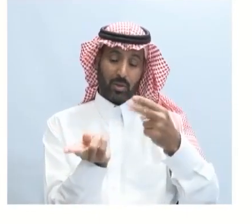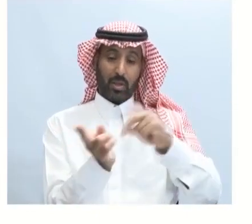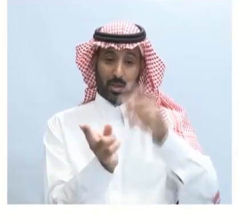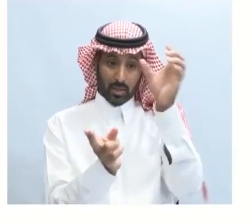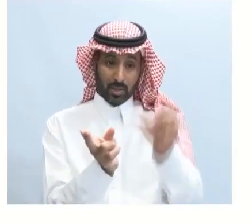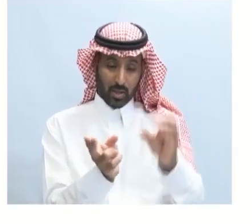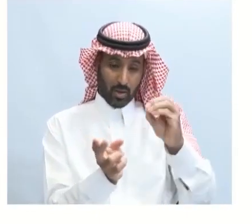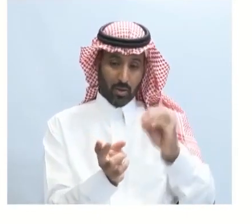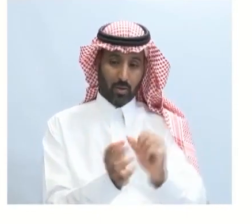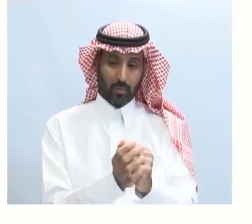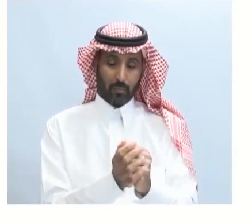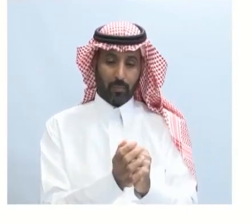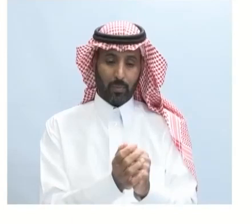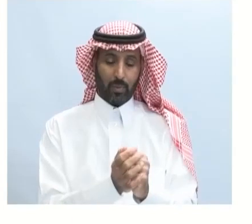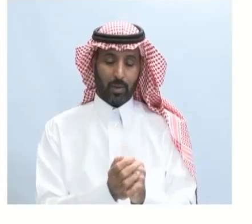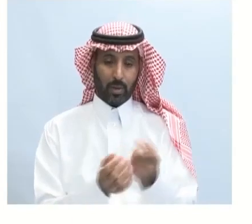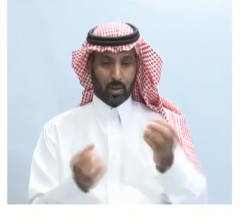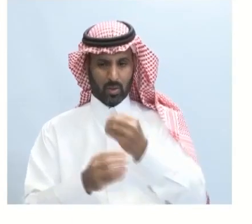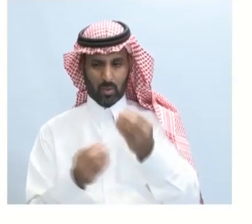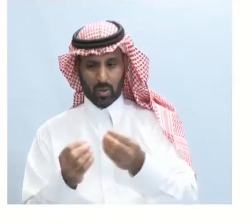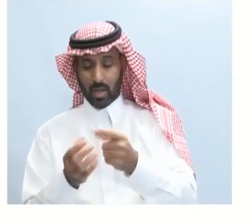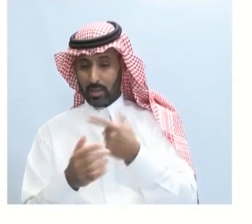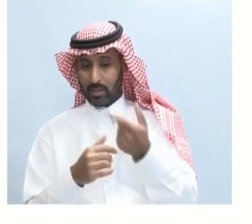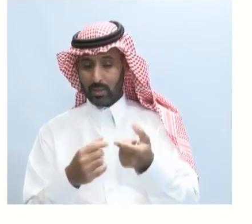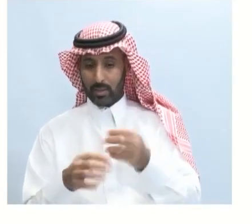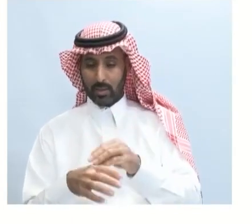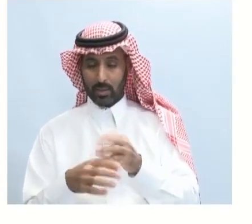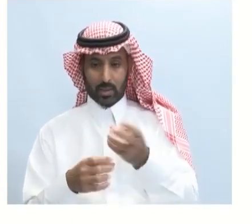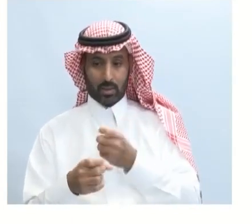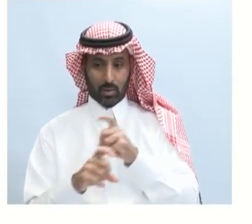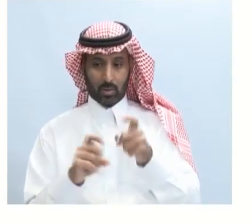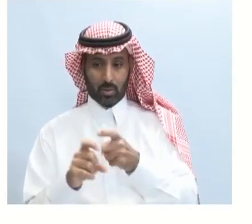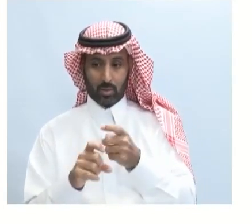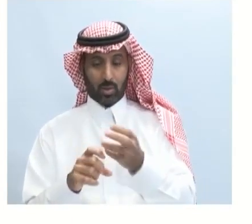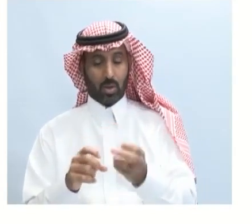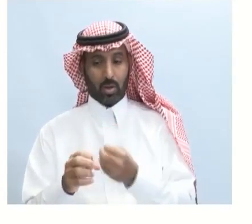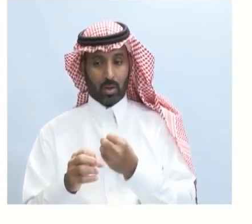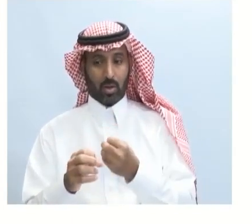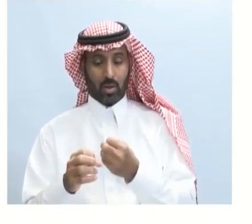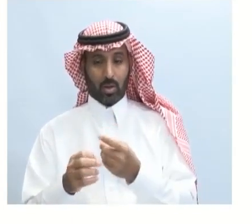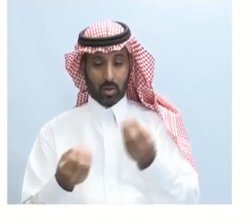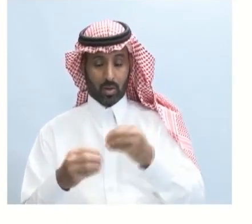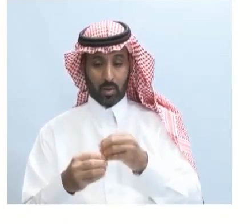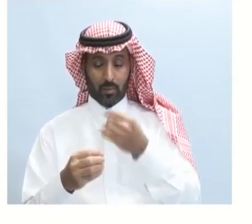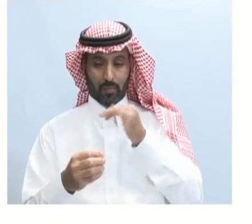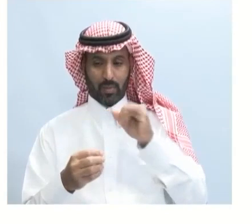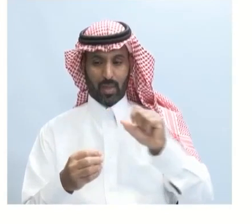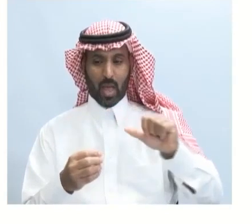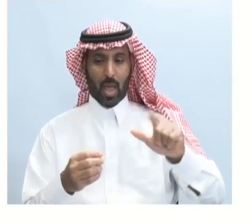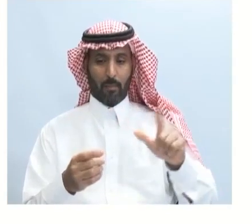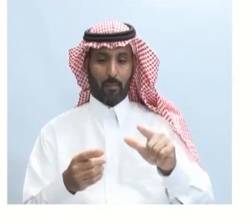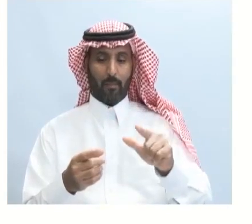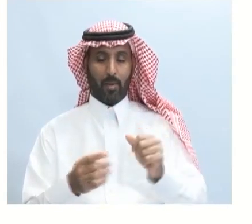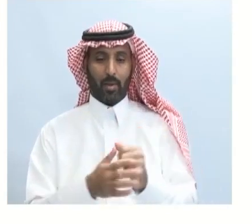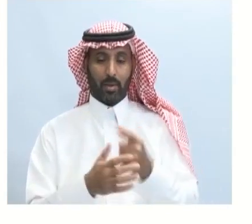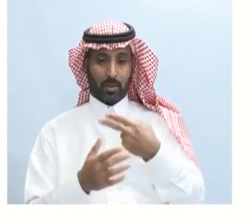والهيدروجين لاحظ انه هنا ستتم عمليه اكسده ماذا سيعطيني الميثان سيعطيني حمض الميثانويك